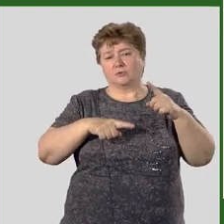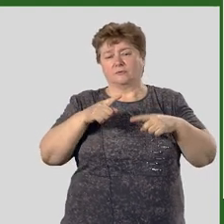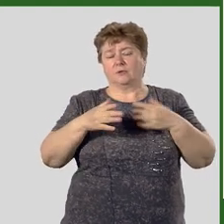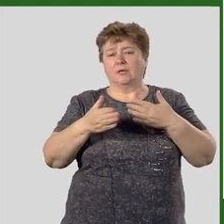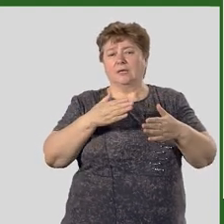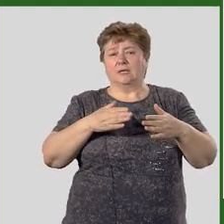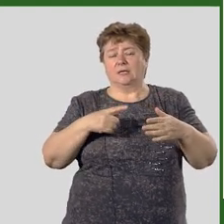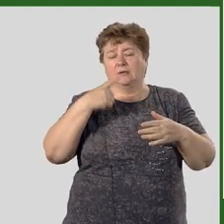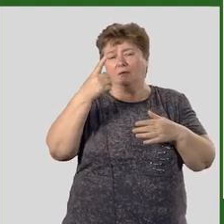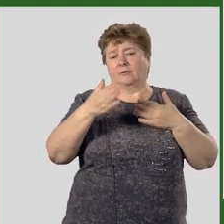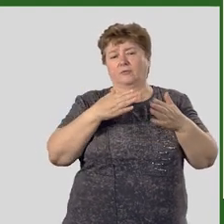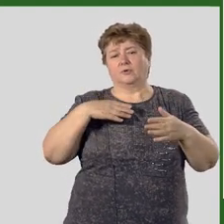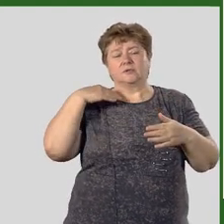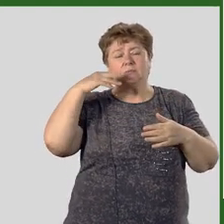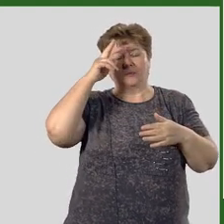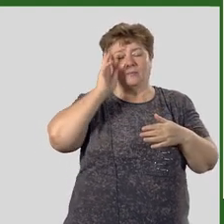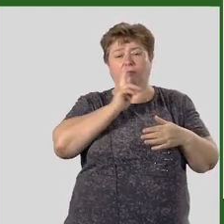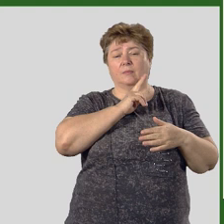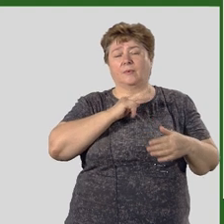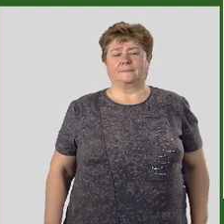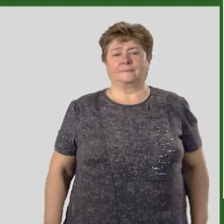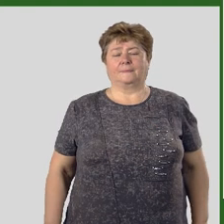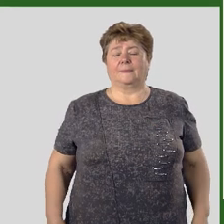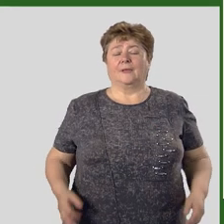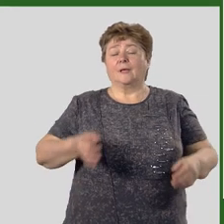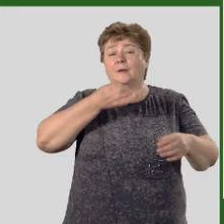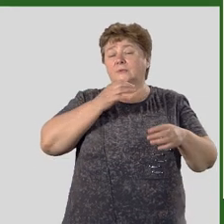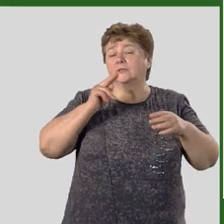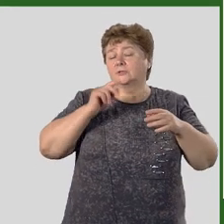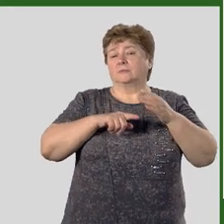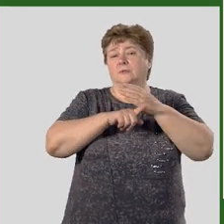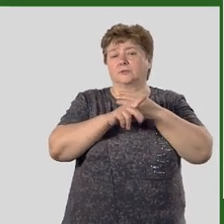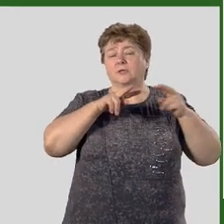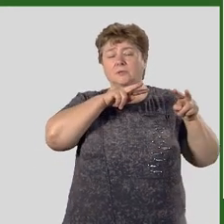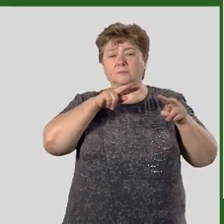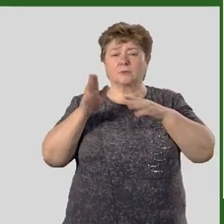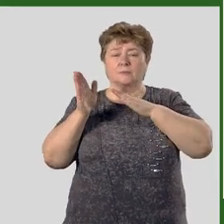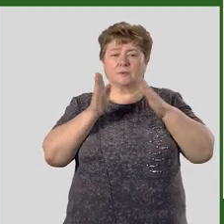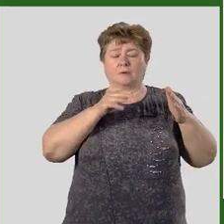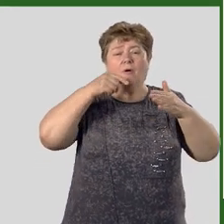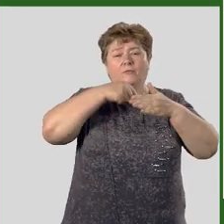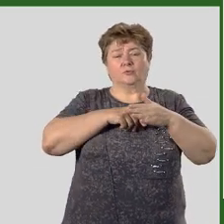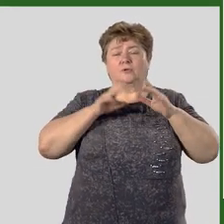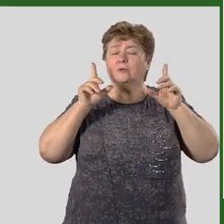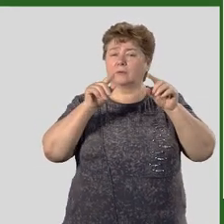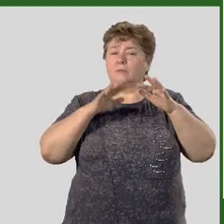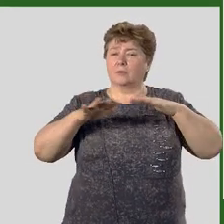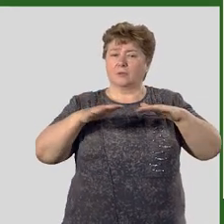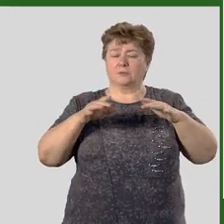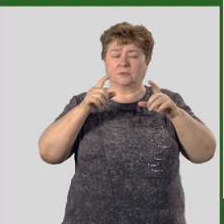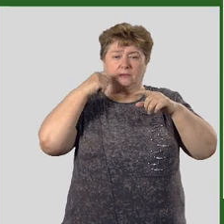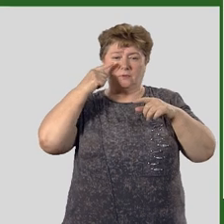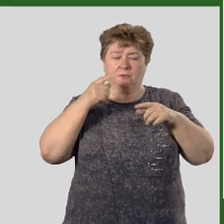родственников или одного из родителей. Прежде чем приступить к рассмотрению процессов внутренней миграции в